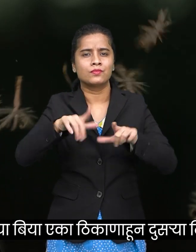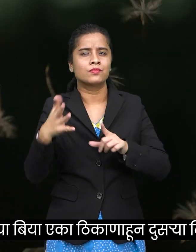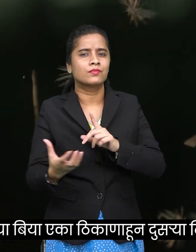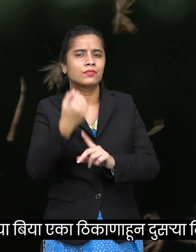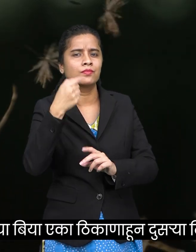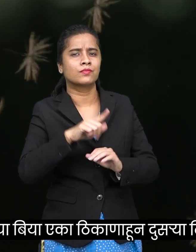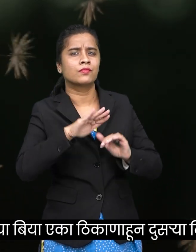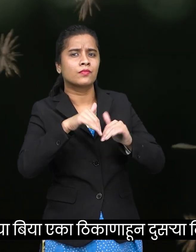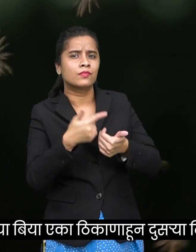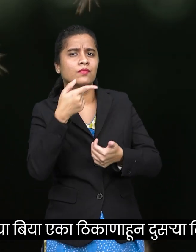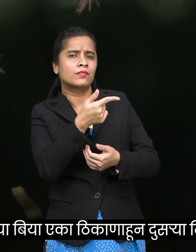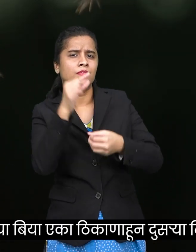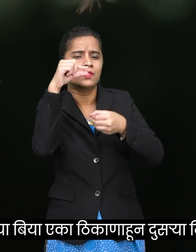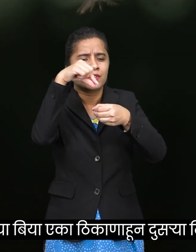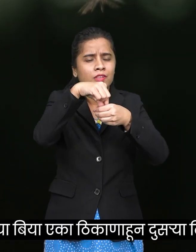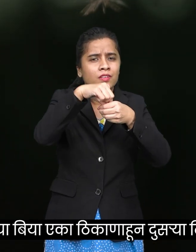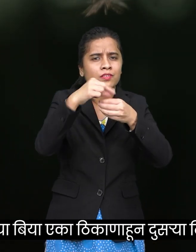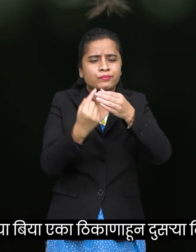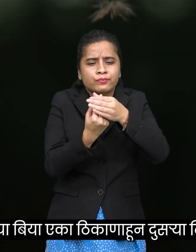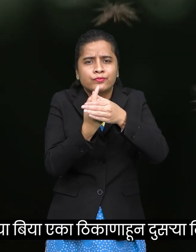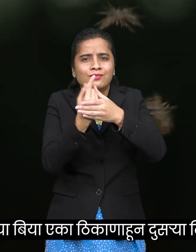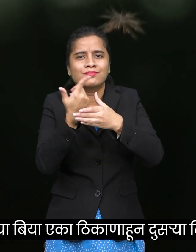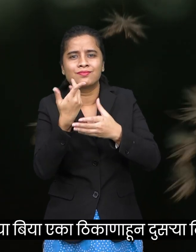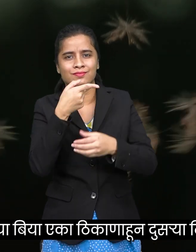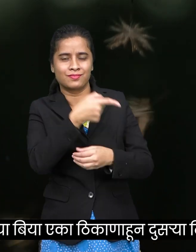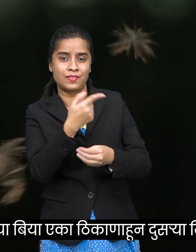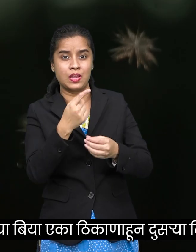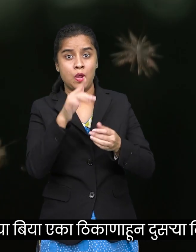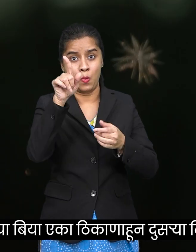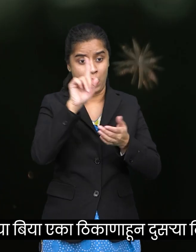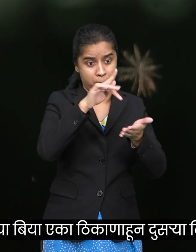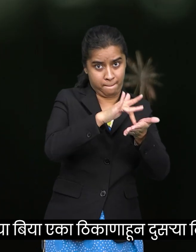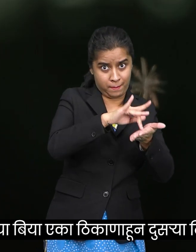या बिया एका ठिकाणाहून दुसऱ्या ठिकाणी कशा विखुरल्या जातात ते जाणून घेऊया.